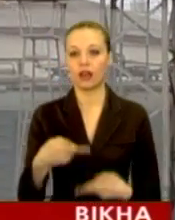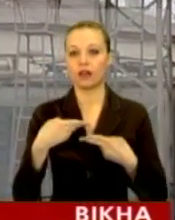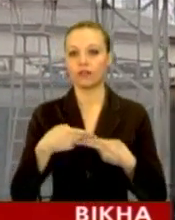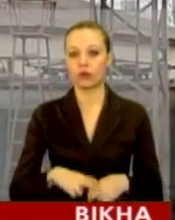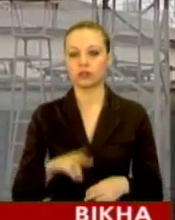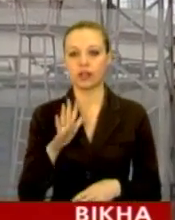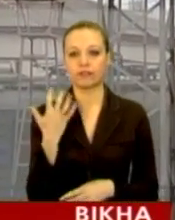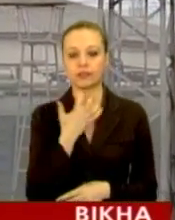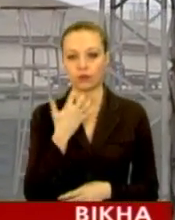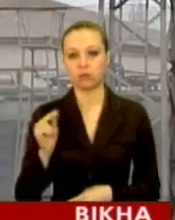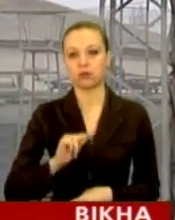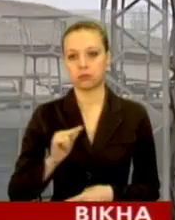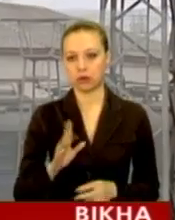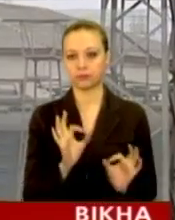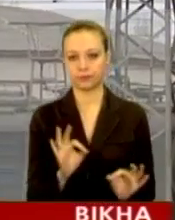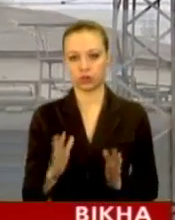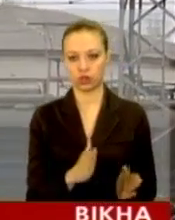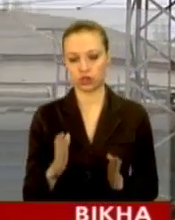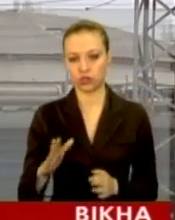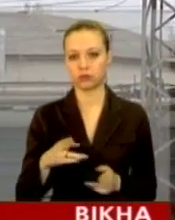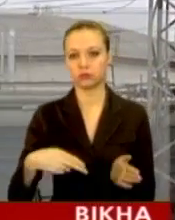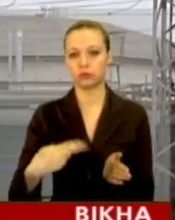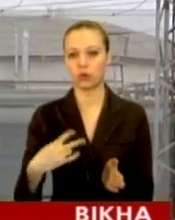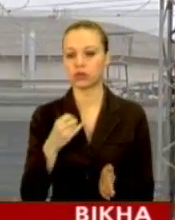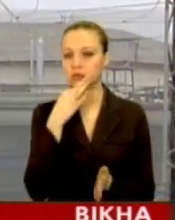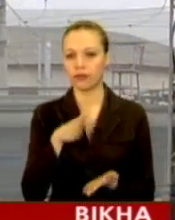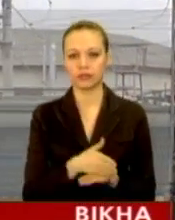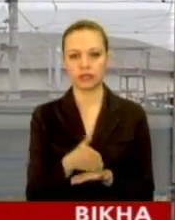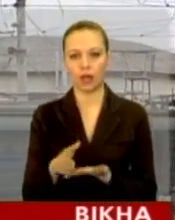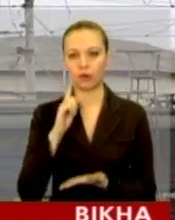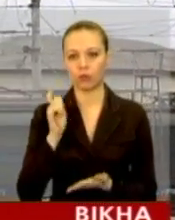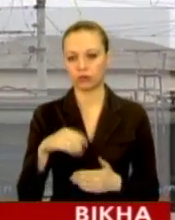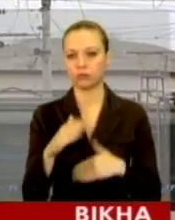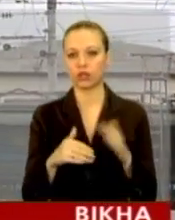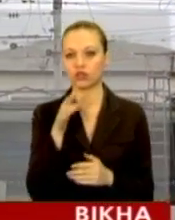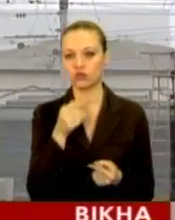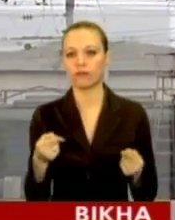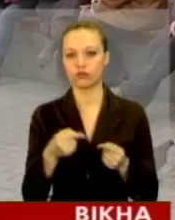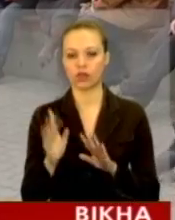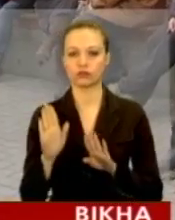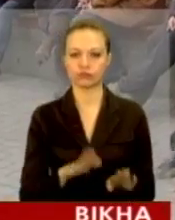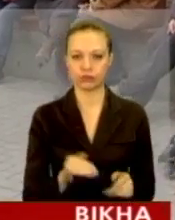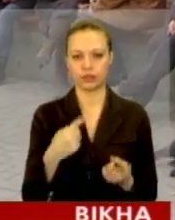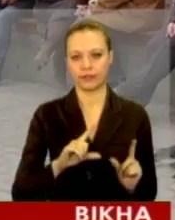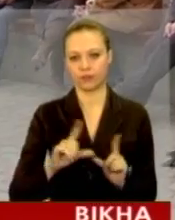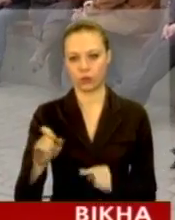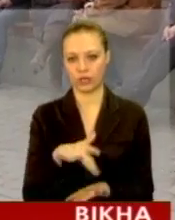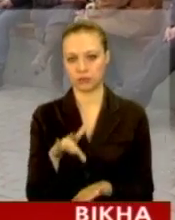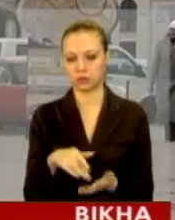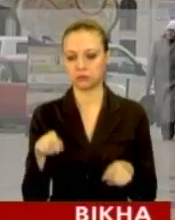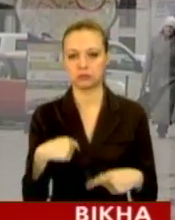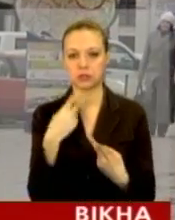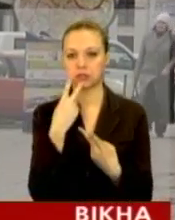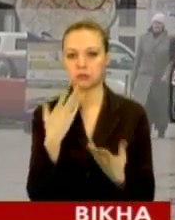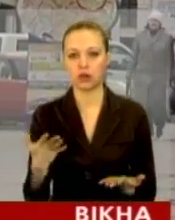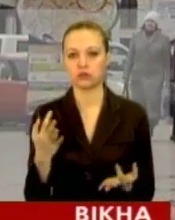Залізничний вокзал у Сімферополі працює у штатному режимі. Потяги на всі напрямки України практично вчасно приходять та відходять з міста. Тут ми не